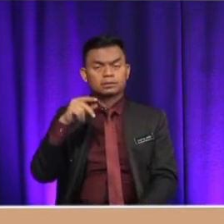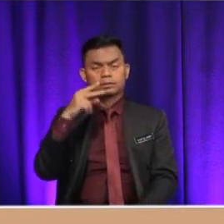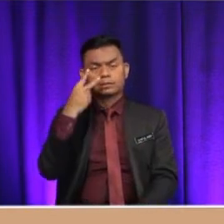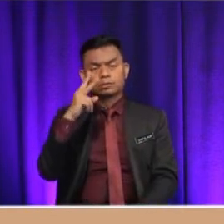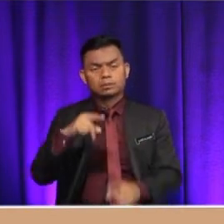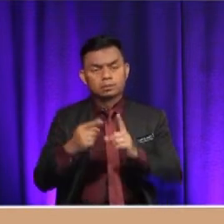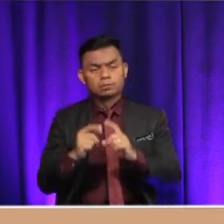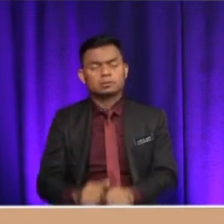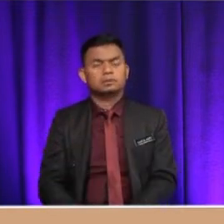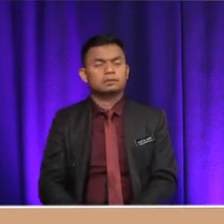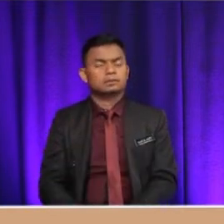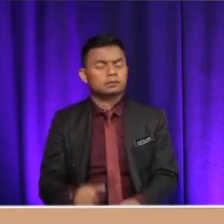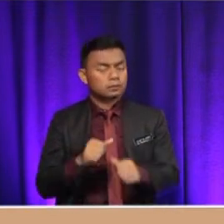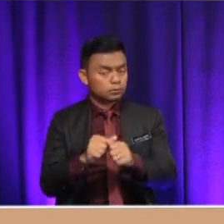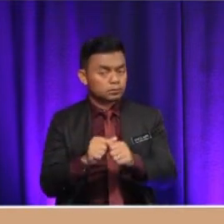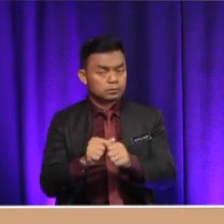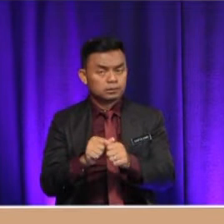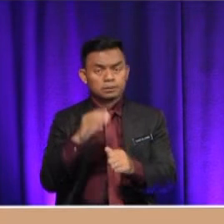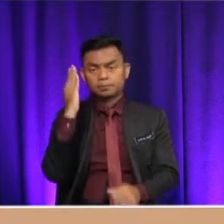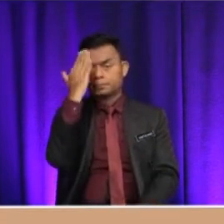pelan ataupun sisi bangunan.